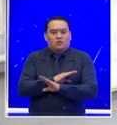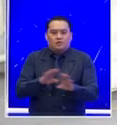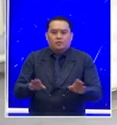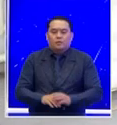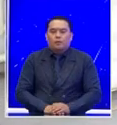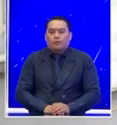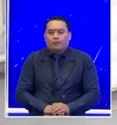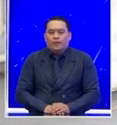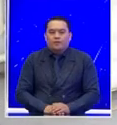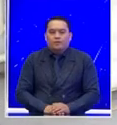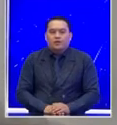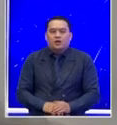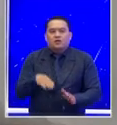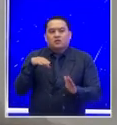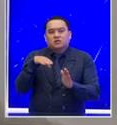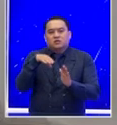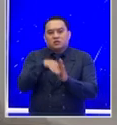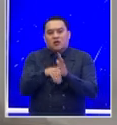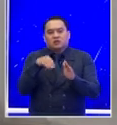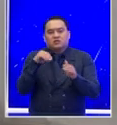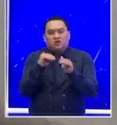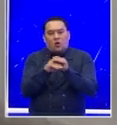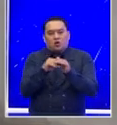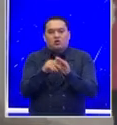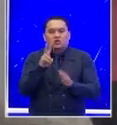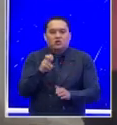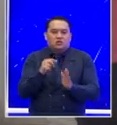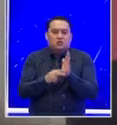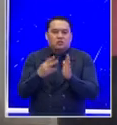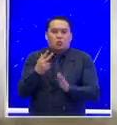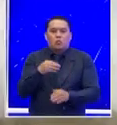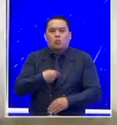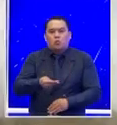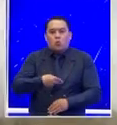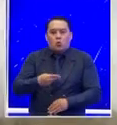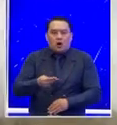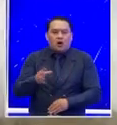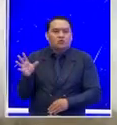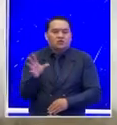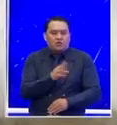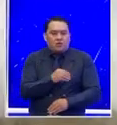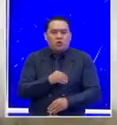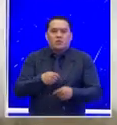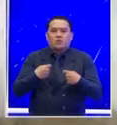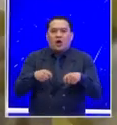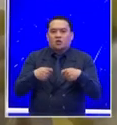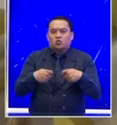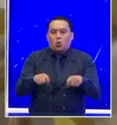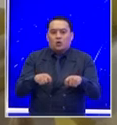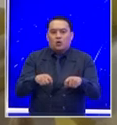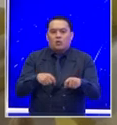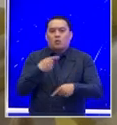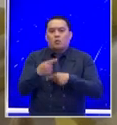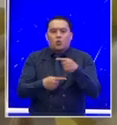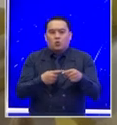КТ «Хильниченко ИК» хранятся 397 тонн муки. Понимая непростую ситуацию в стране, они реализуют продукт по